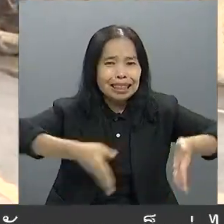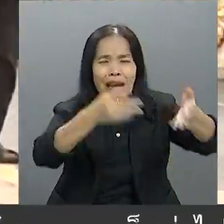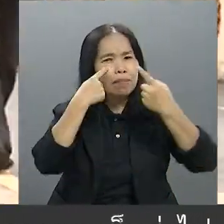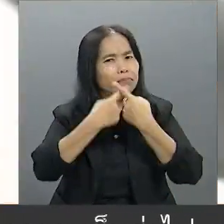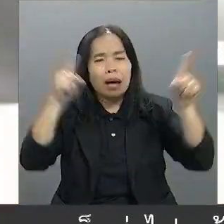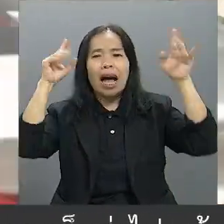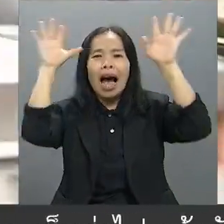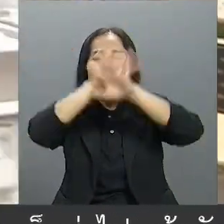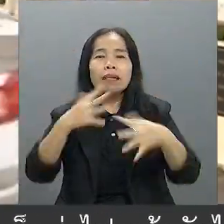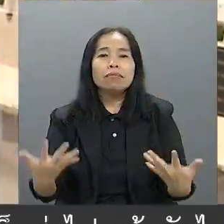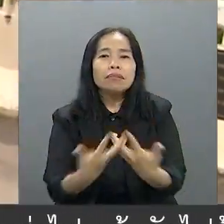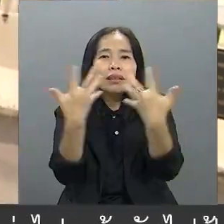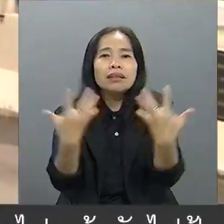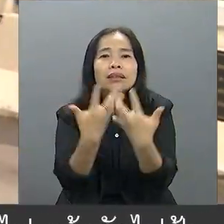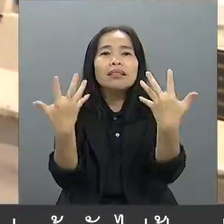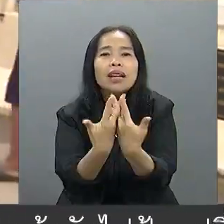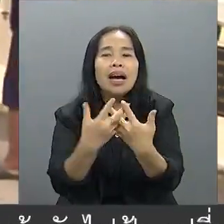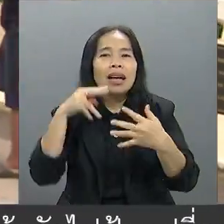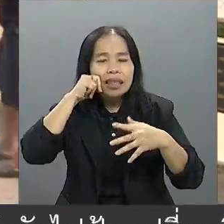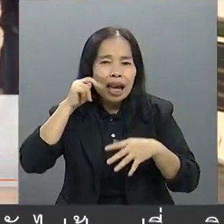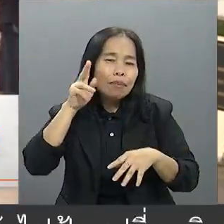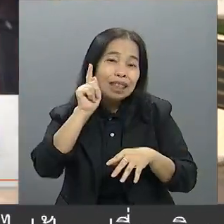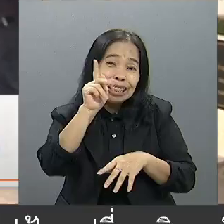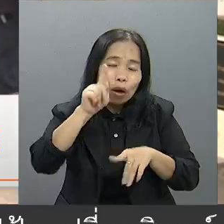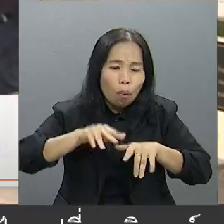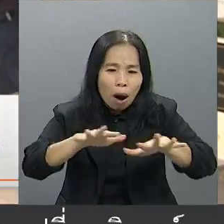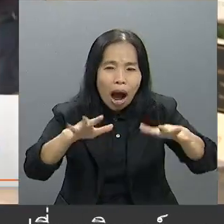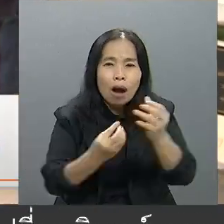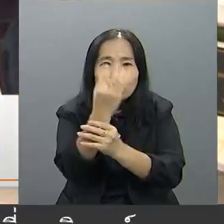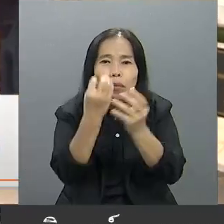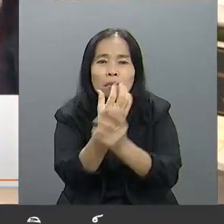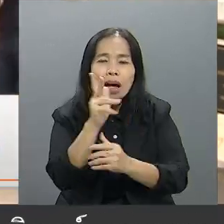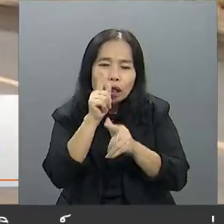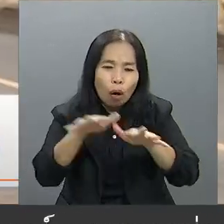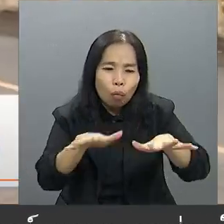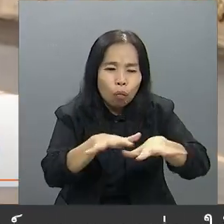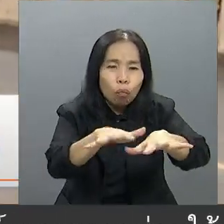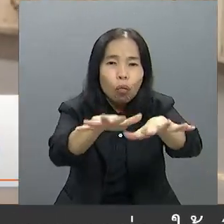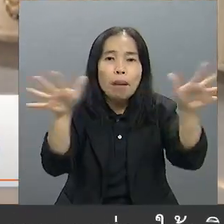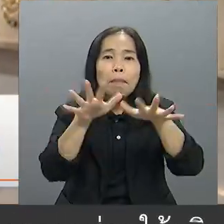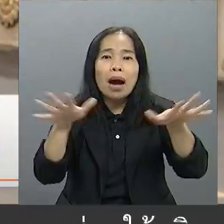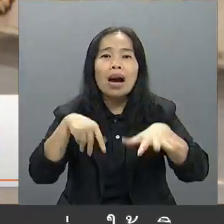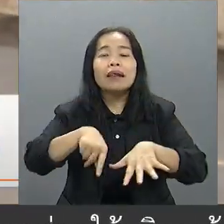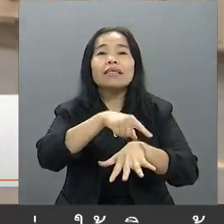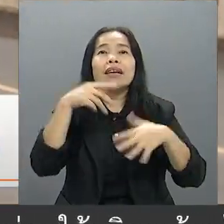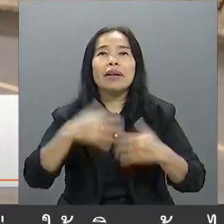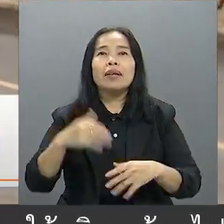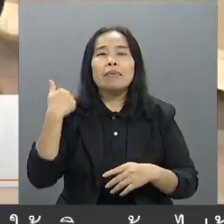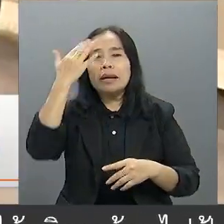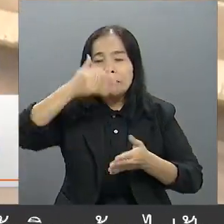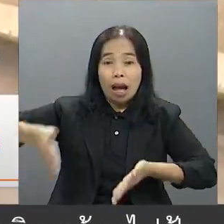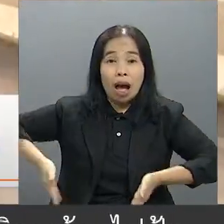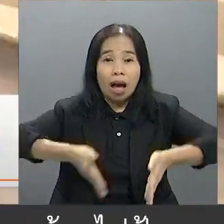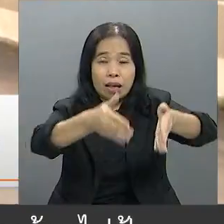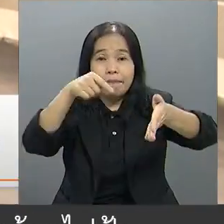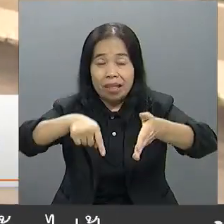บ้านตำบลมหาสอนอำเภอบ้านหมี่จังหวัดลพบุรีร้องมาว่าภายในคลองบางขามที่เชื่อมต่อมาจากคลองชัยนาทป่า